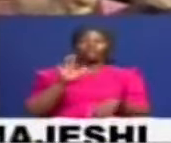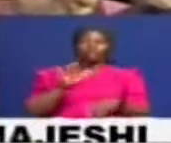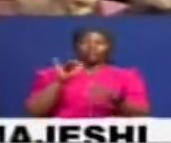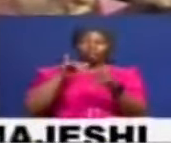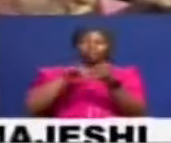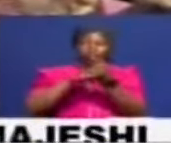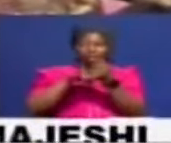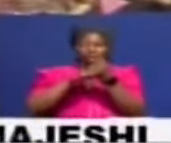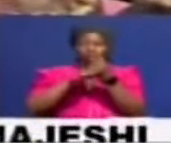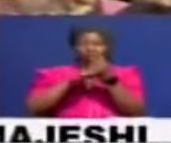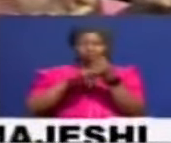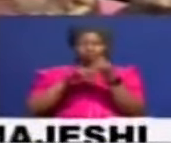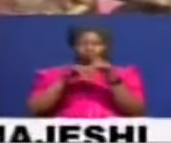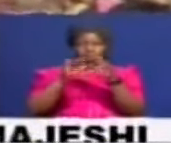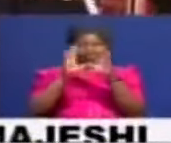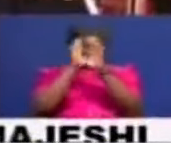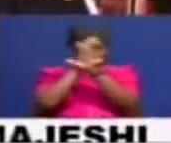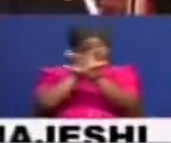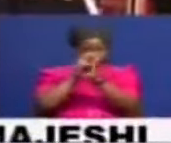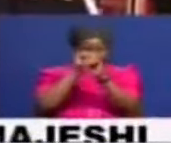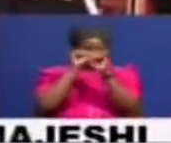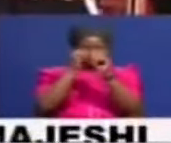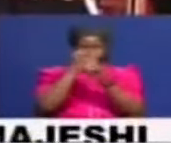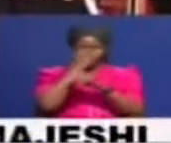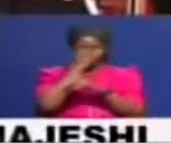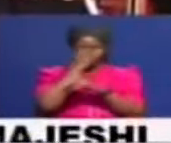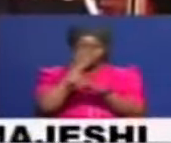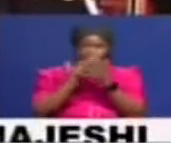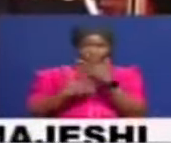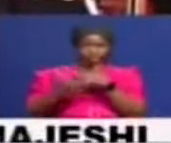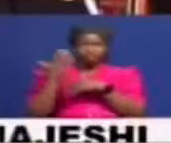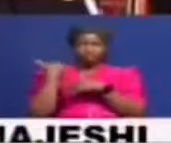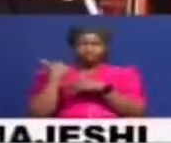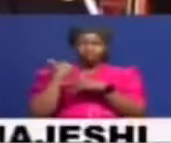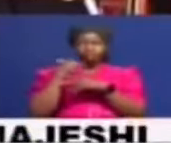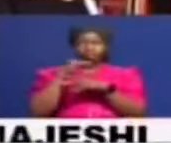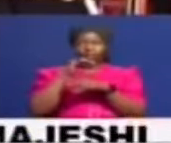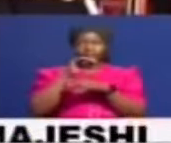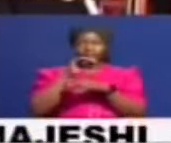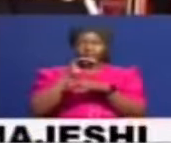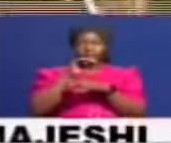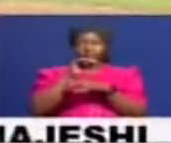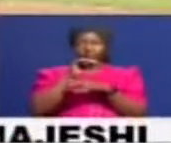Mkuu, Speaker wa Bunge la Seneti,